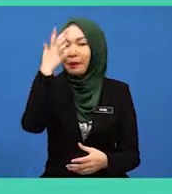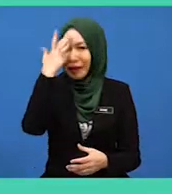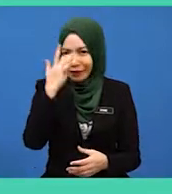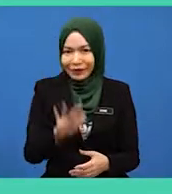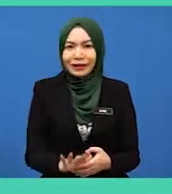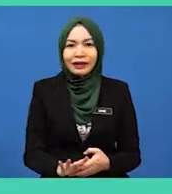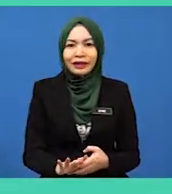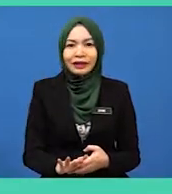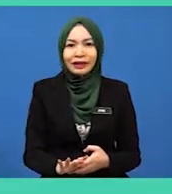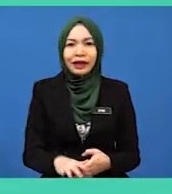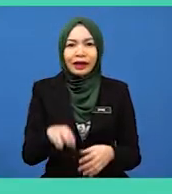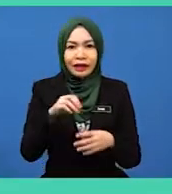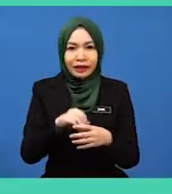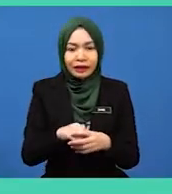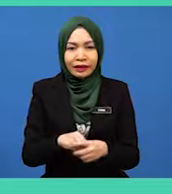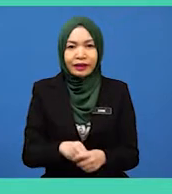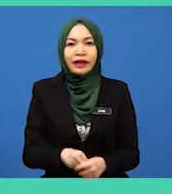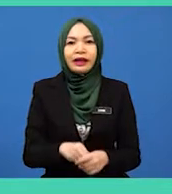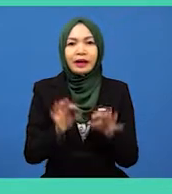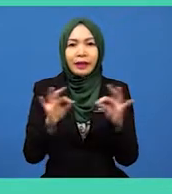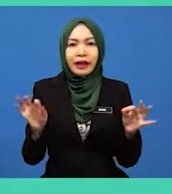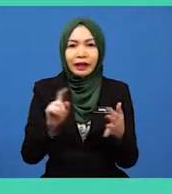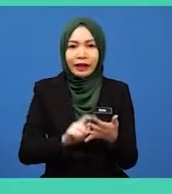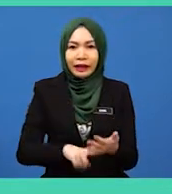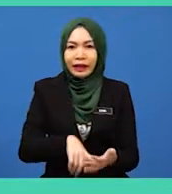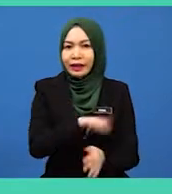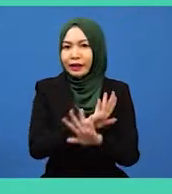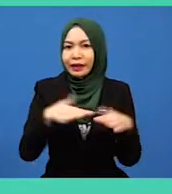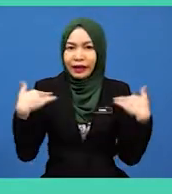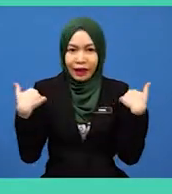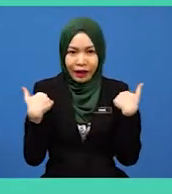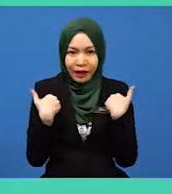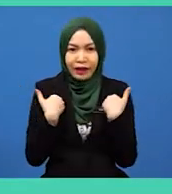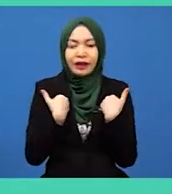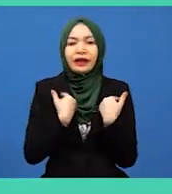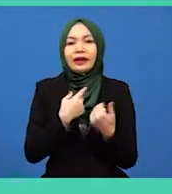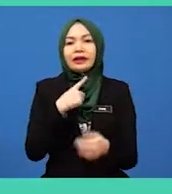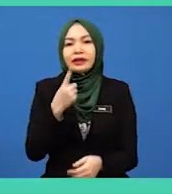Pandai! Dalam perenggan pertama, tiada ayat seruan.